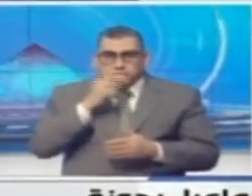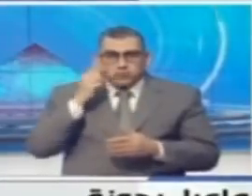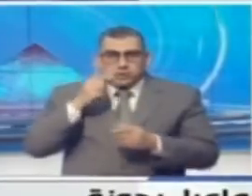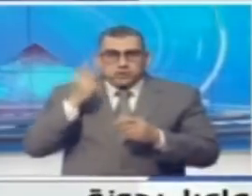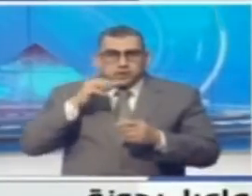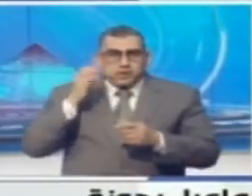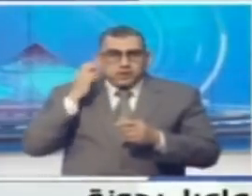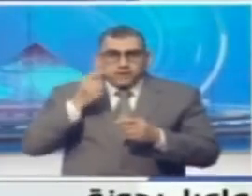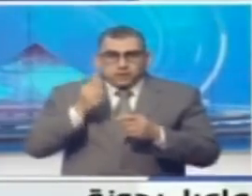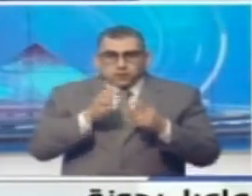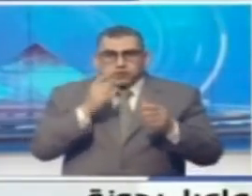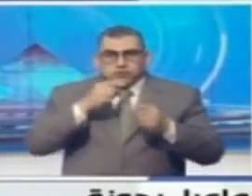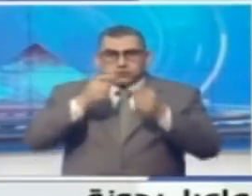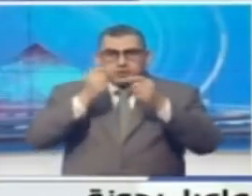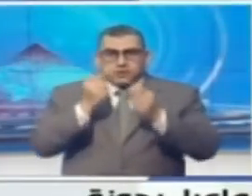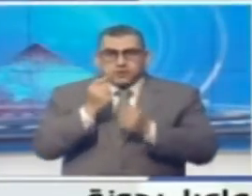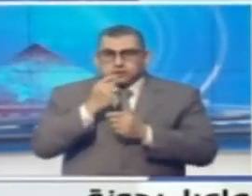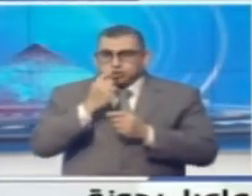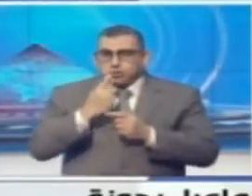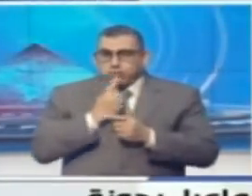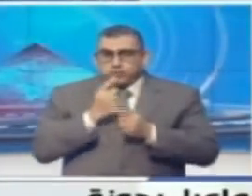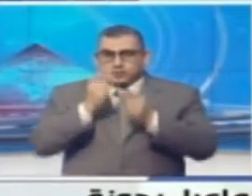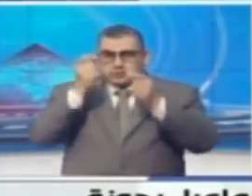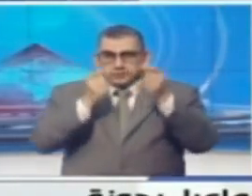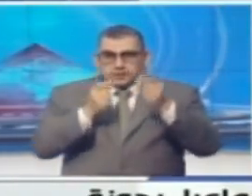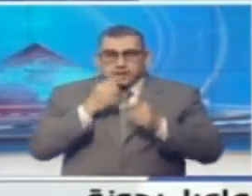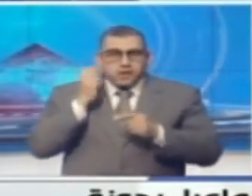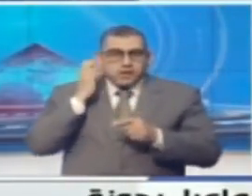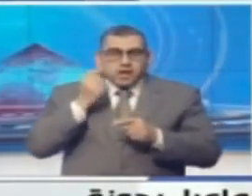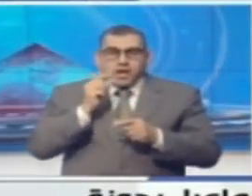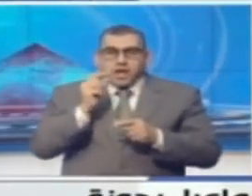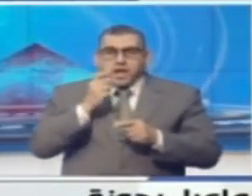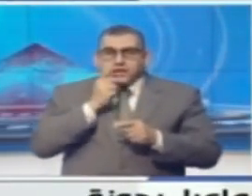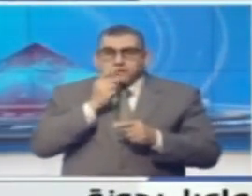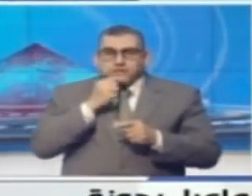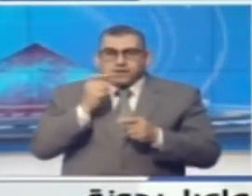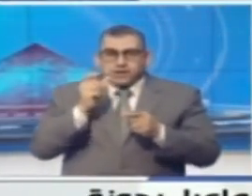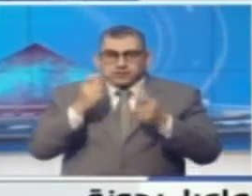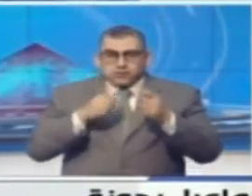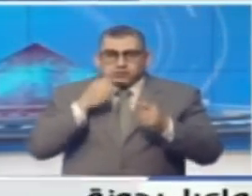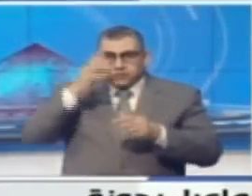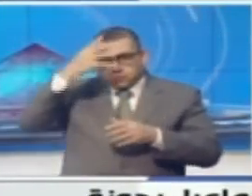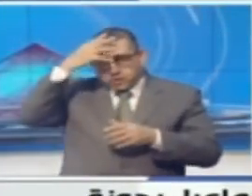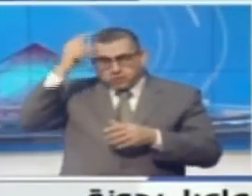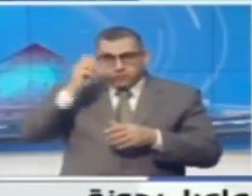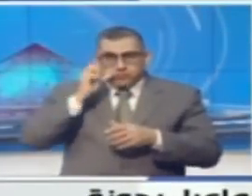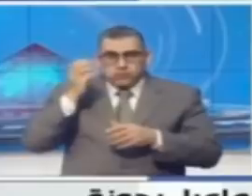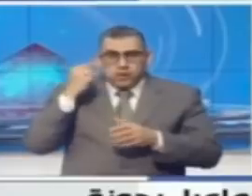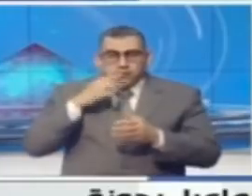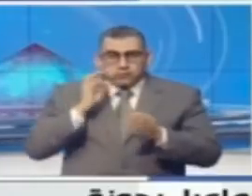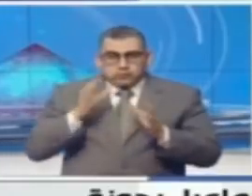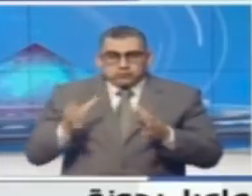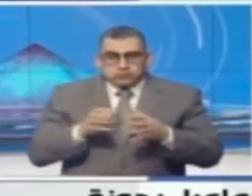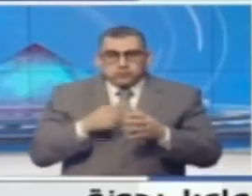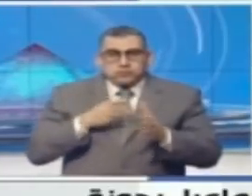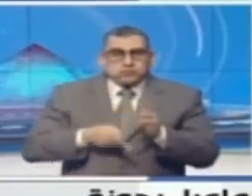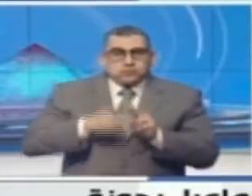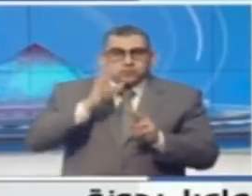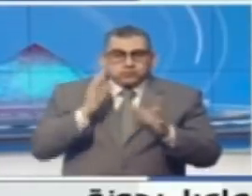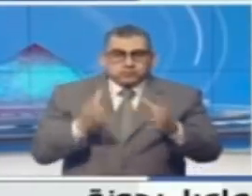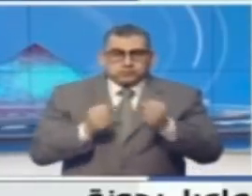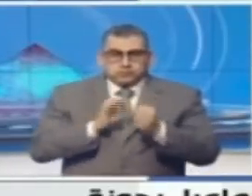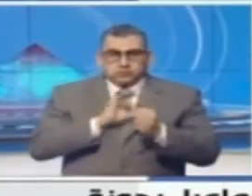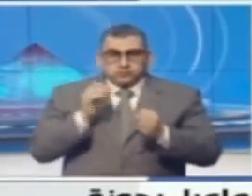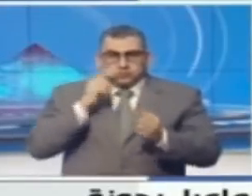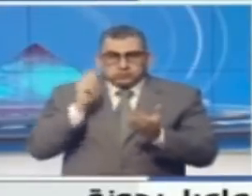مختلفة وشمعدان من النحاس الأصفر من عهد الخديوي إسماعيل، وذلك قبل مغادرتهم البلاد.